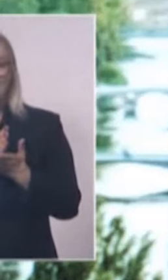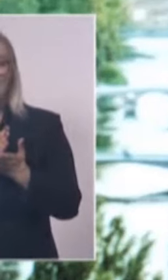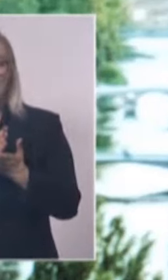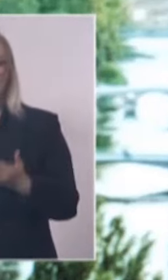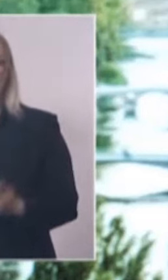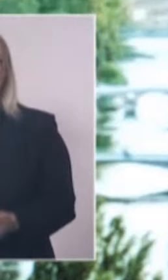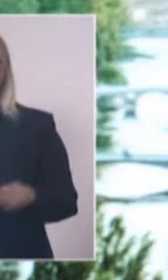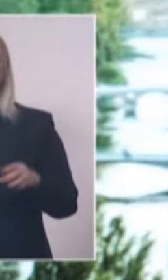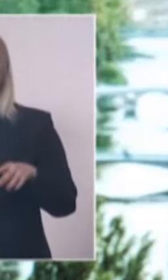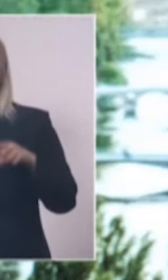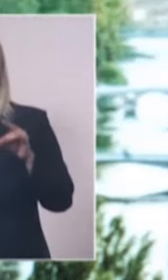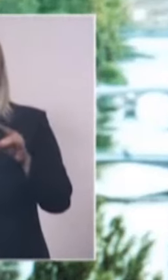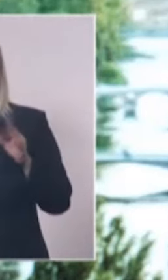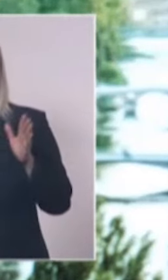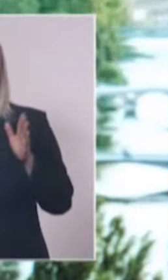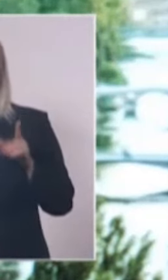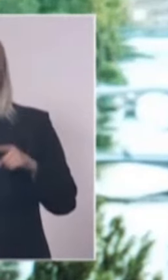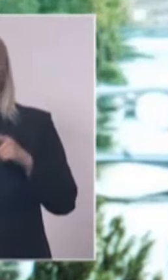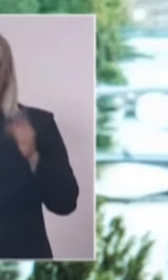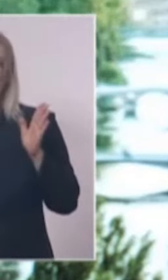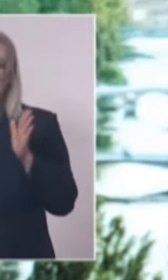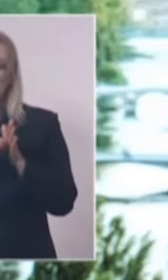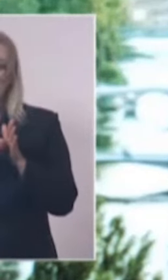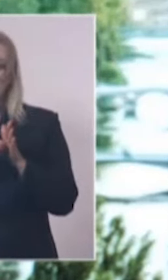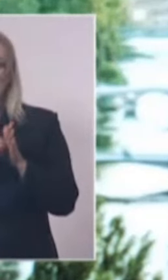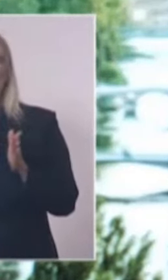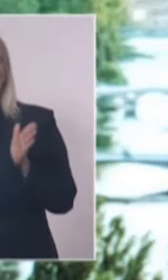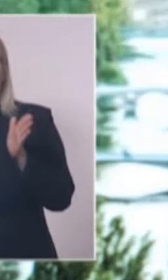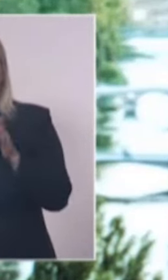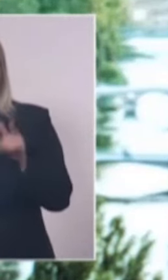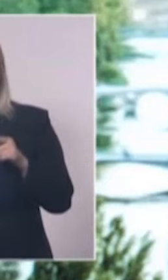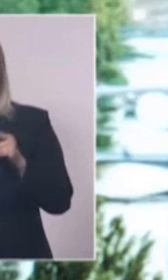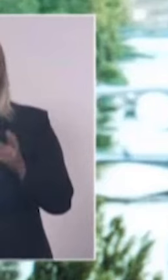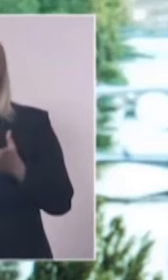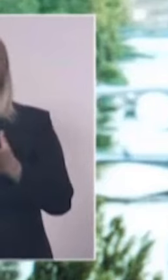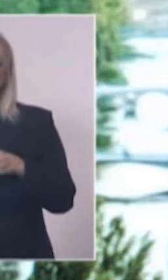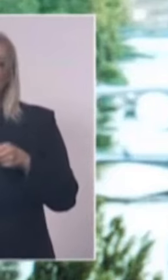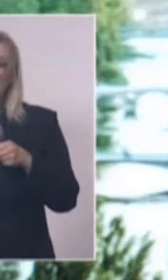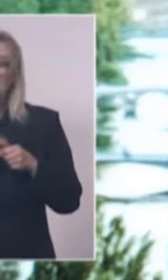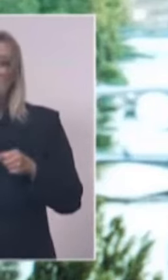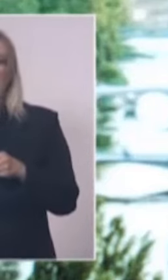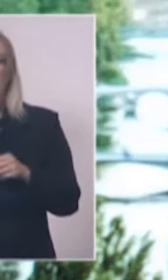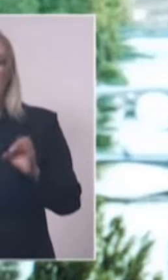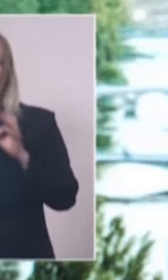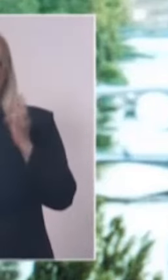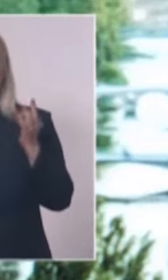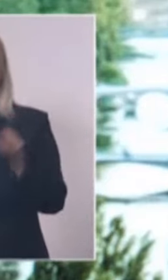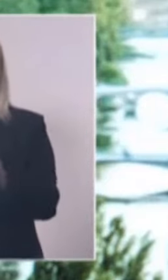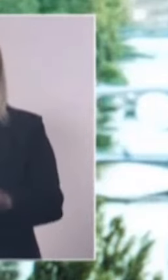дојдеме до конечната цел, а конечната цел е да бидеме дел што е можно поскоро од европското семејство.